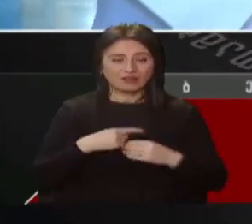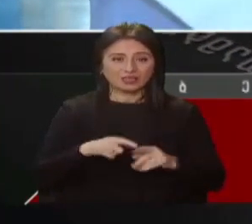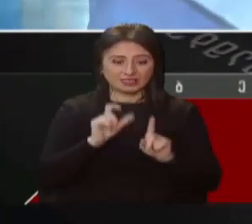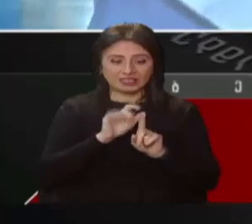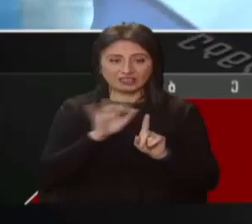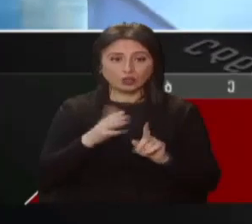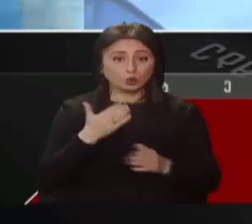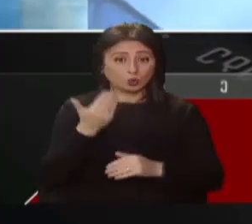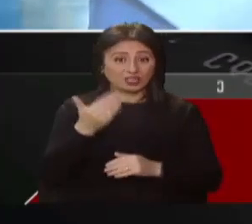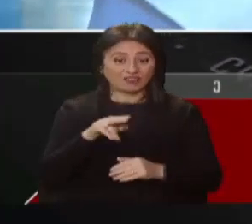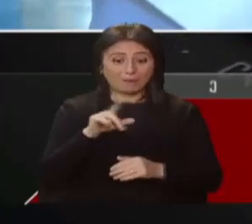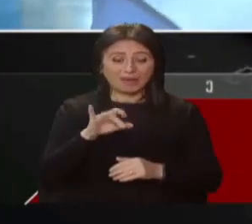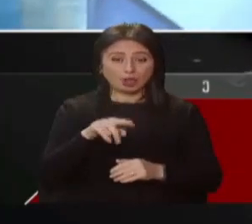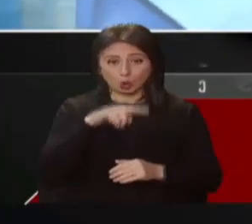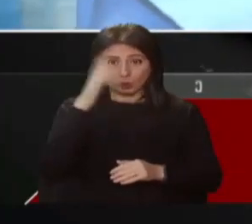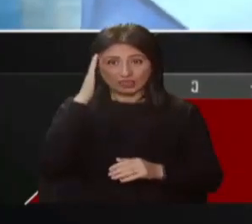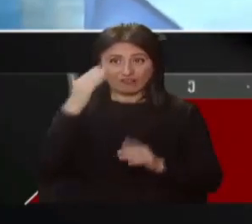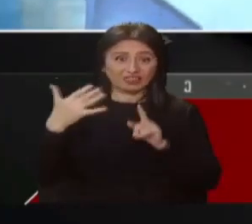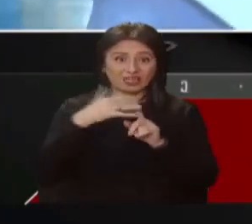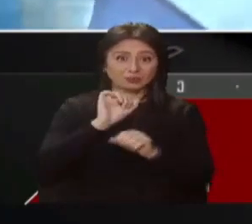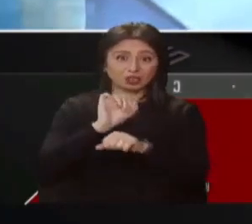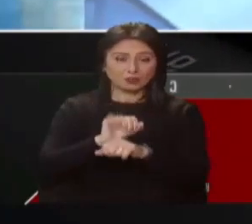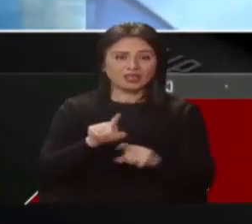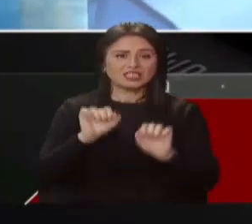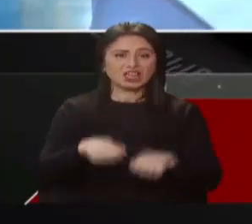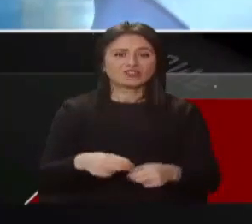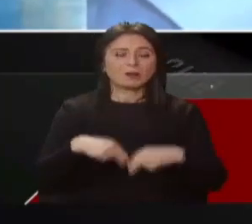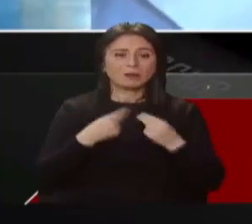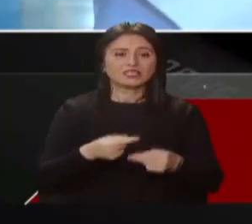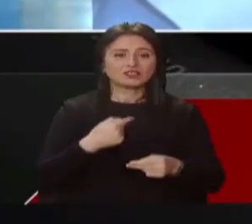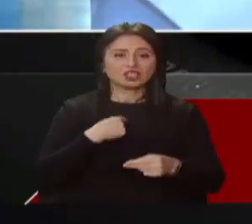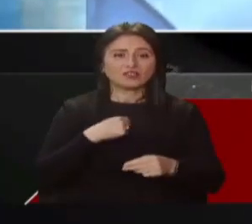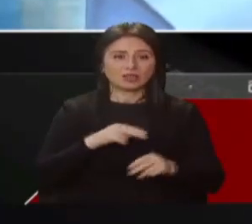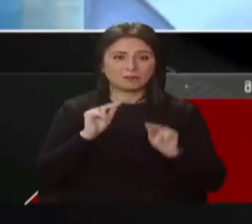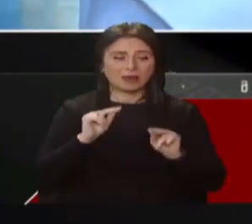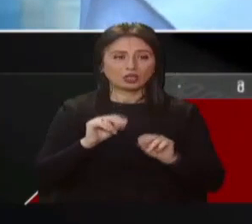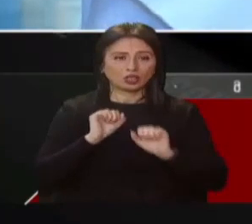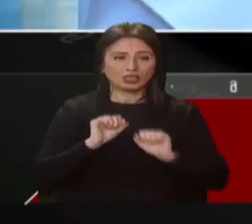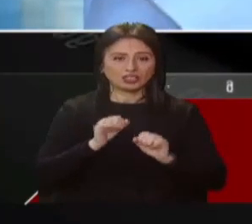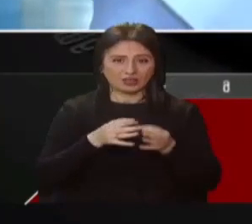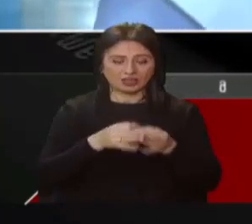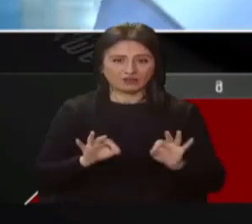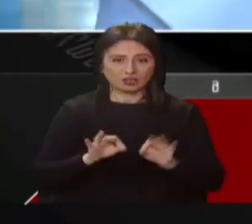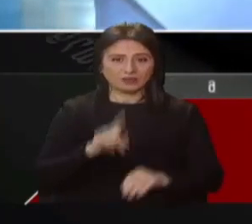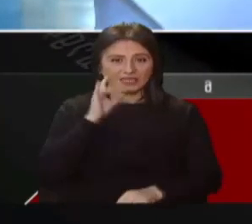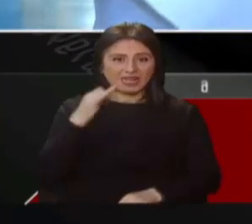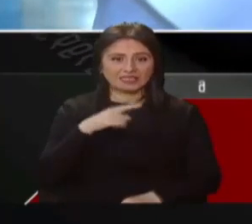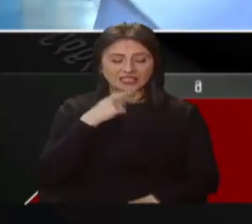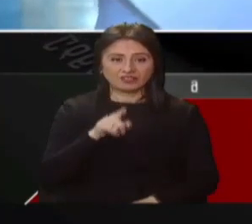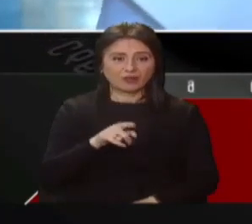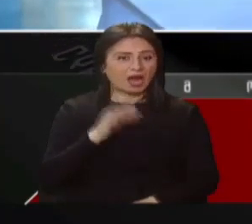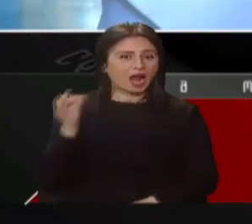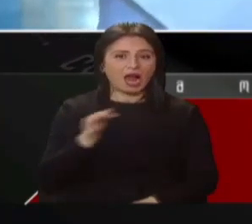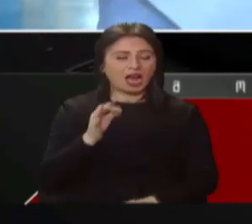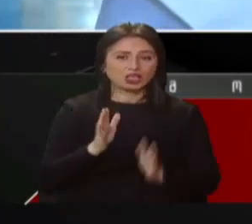ფრაზა: თუ თქვენი პატრიოტები რუსულ თავდასხმებს შეაჩერებს, ეს საშუალებას მისცემს ჩვენს პატრიოტებს დაიცვან თავისუფლება. ზელენსკი თქვა, რომ მას